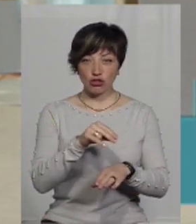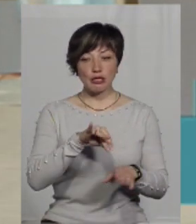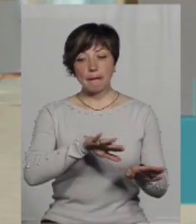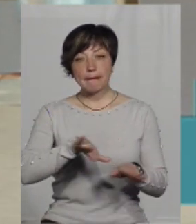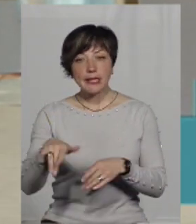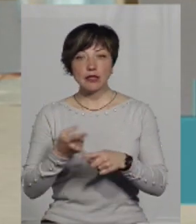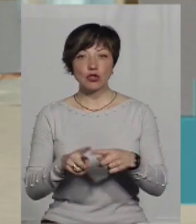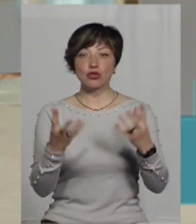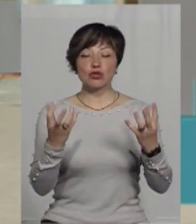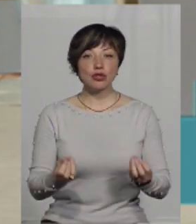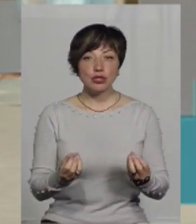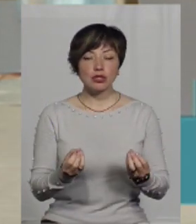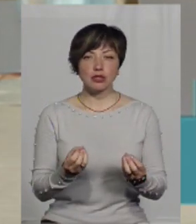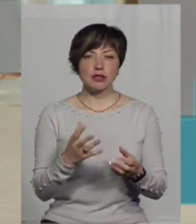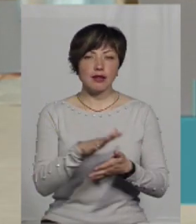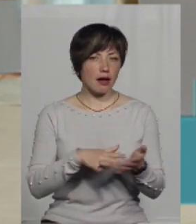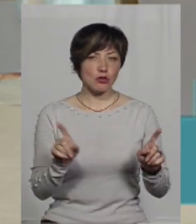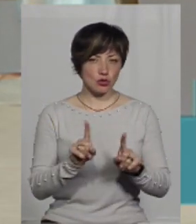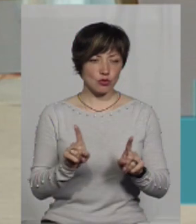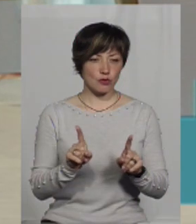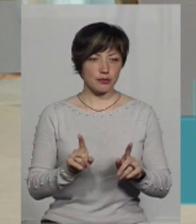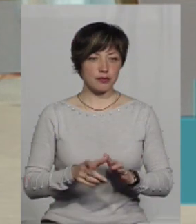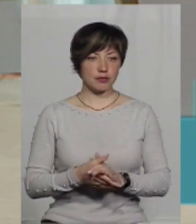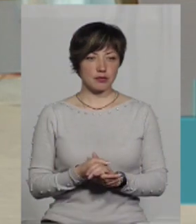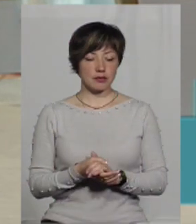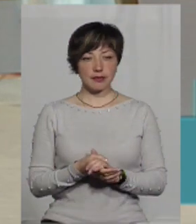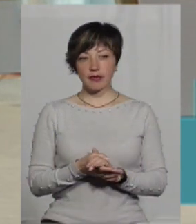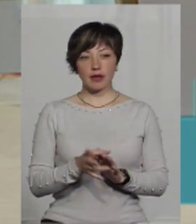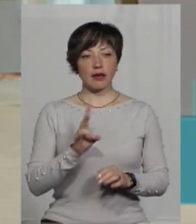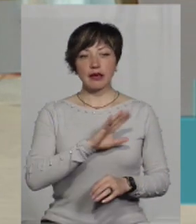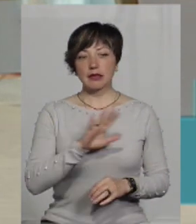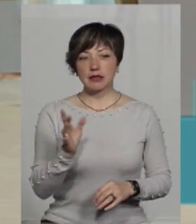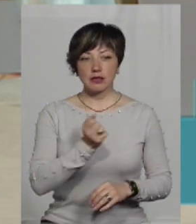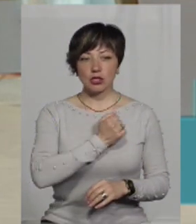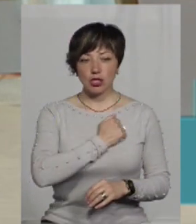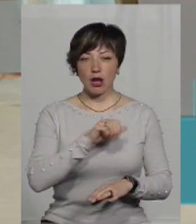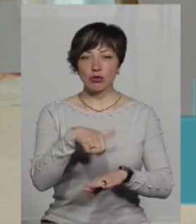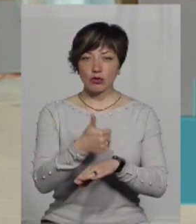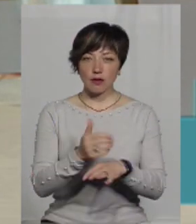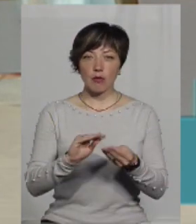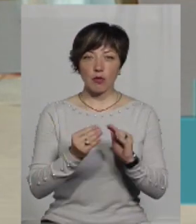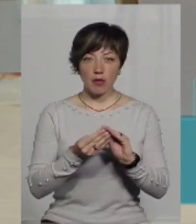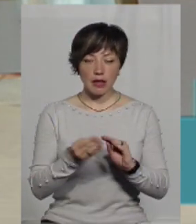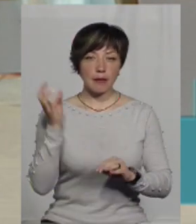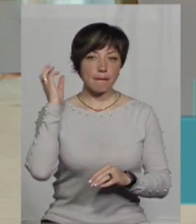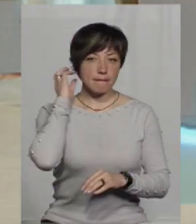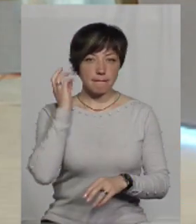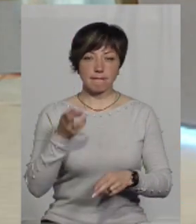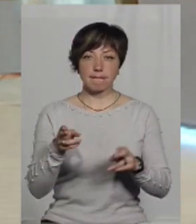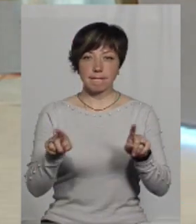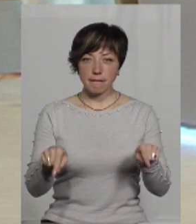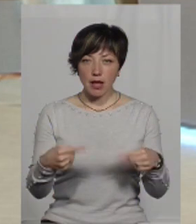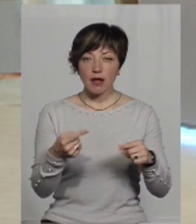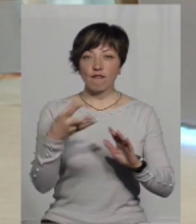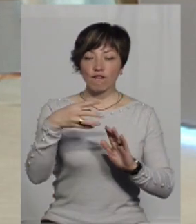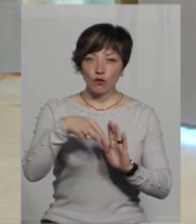після того ще з чим стикаєтеся, що далі? Ні, на жаль, основна проблема кохлеарної імплантації